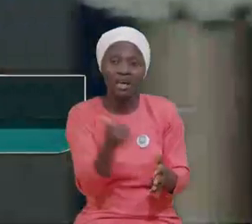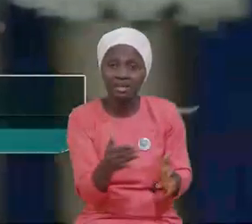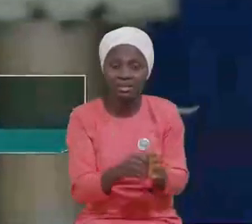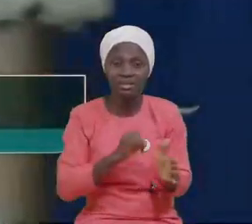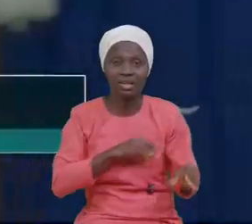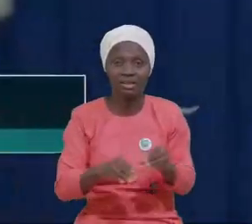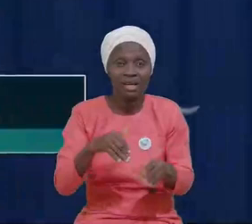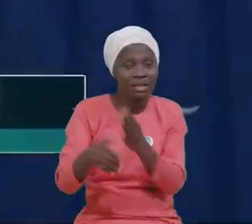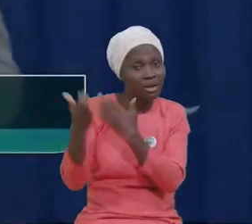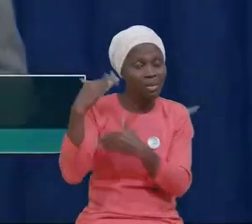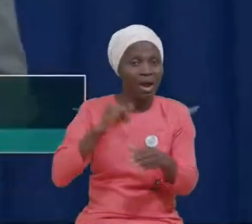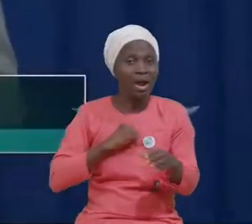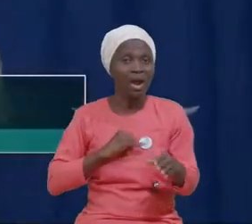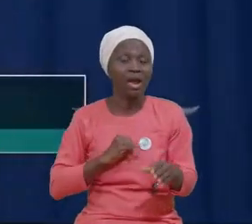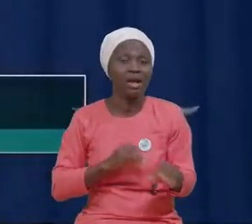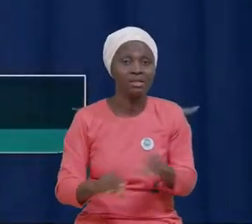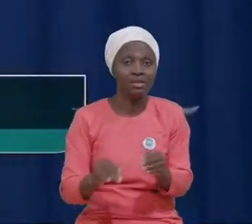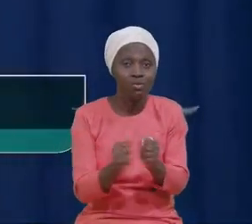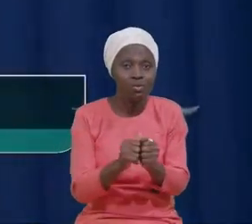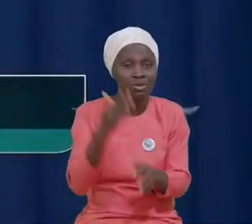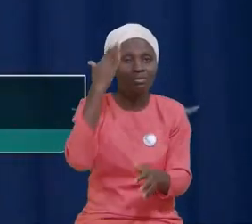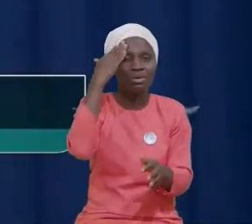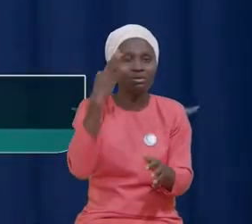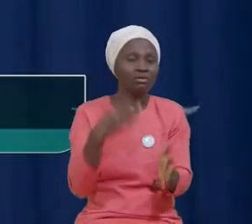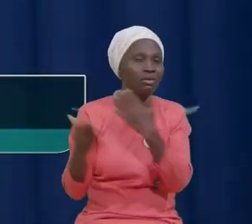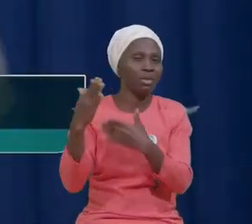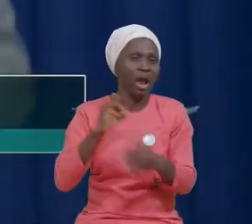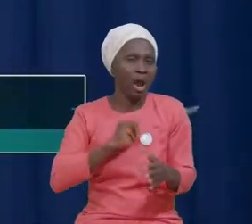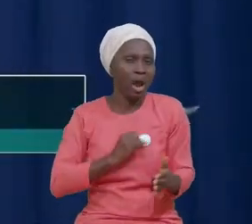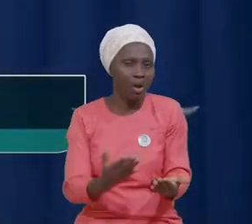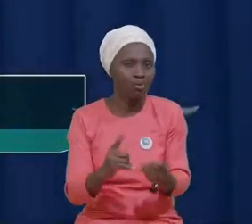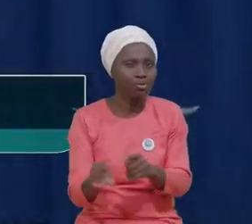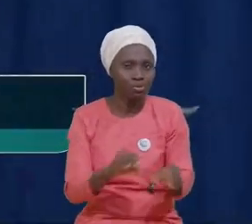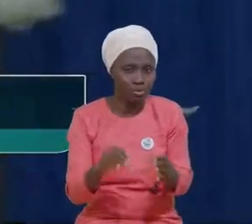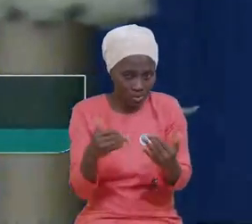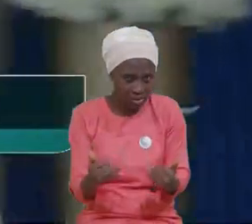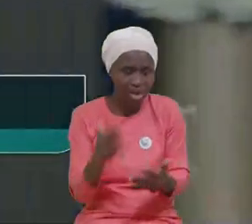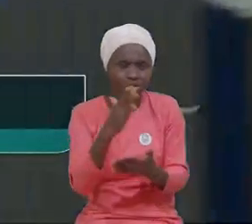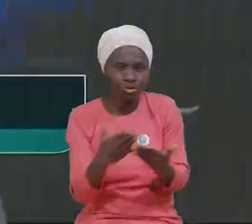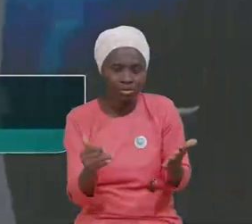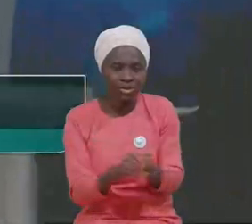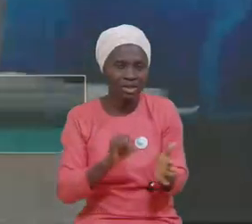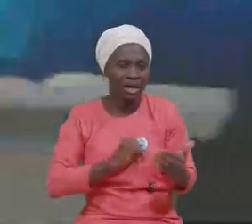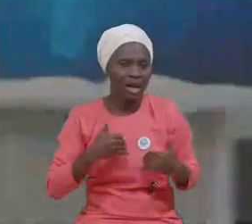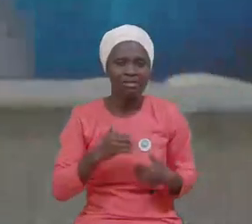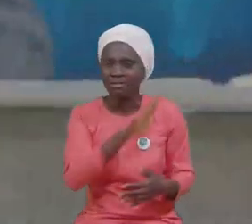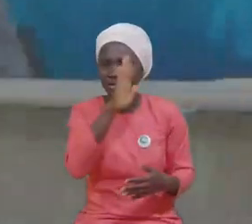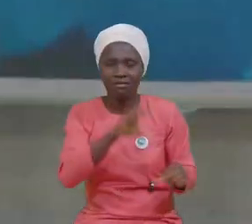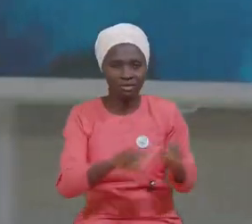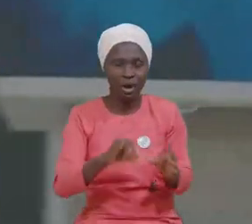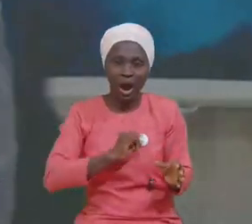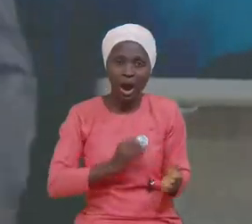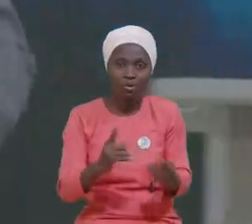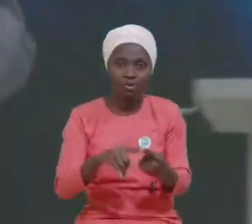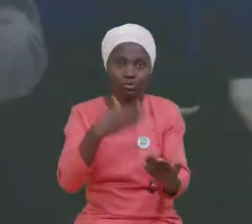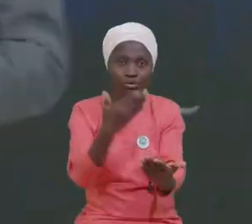je l'ai fait avec la connaissance d'hier. Je veux faire quelque chose que je n'ai jamais fait. Je veux être quelque